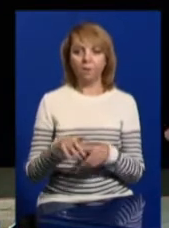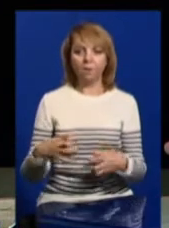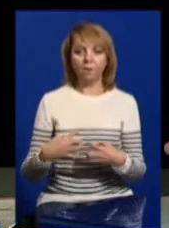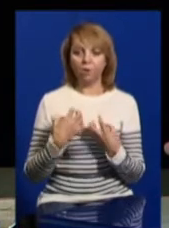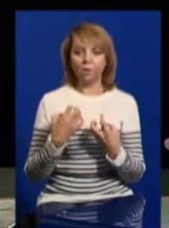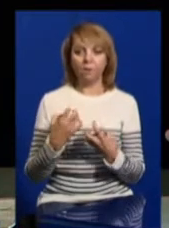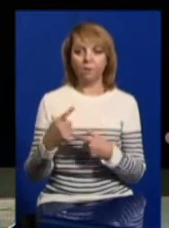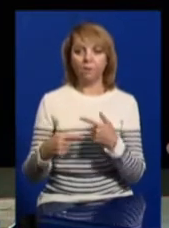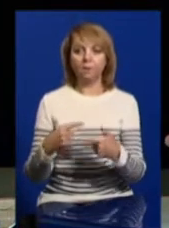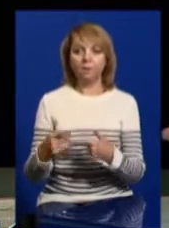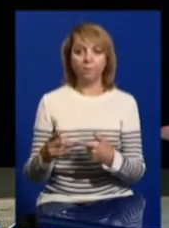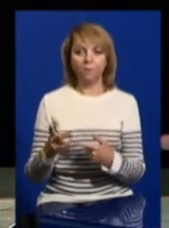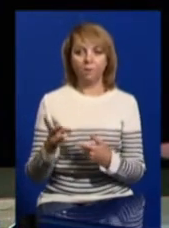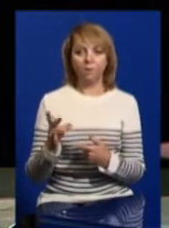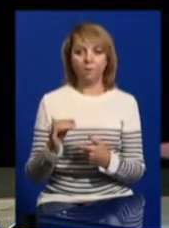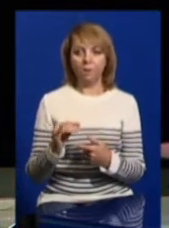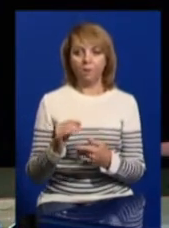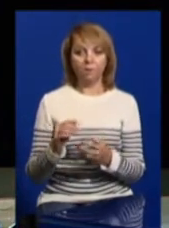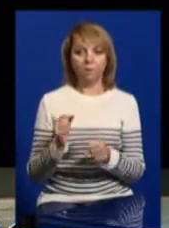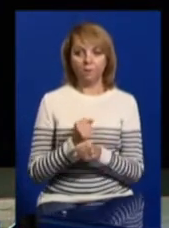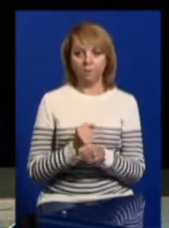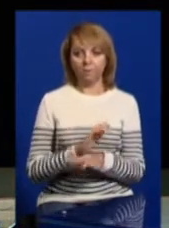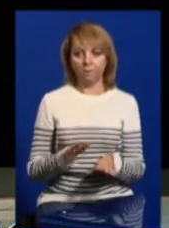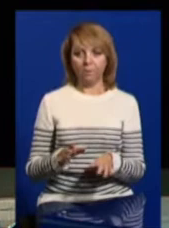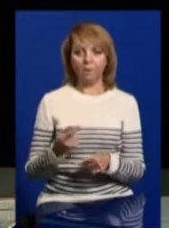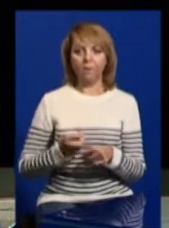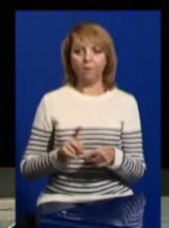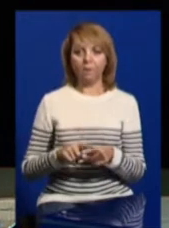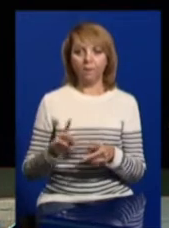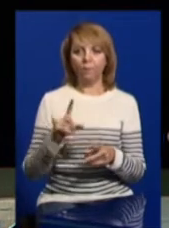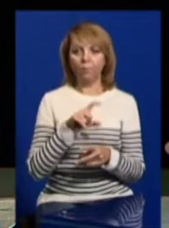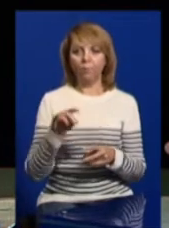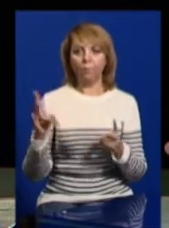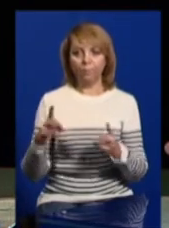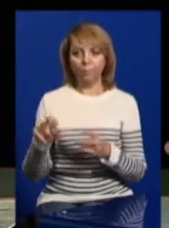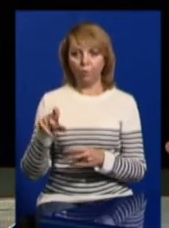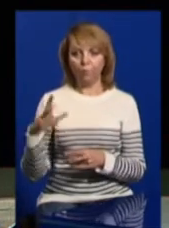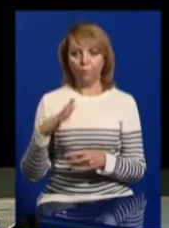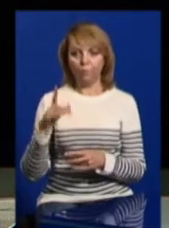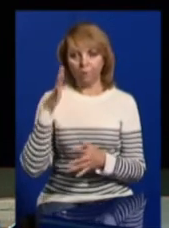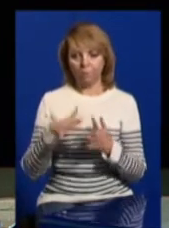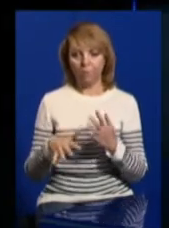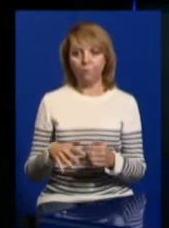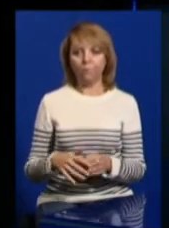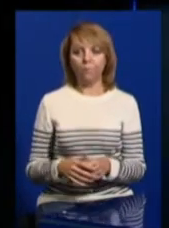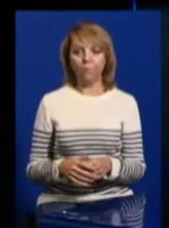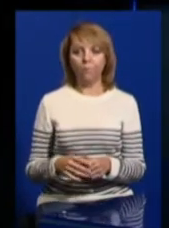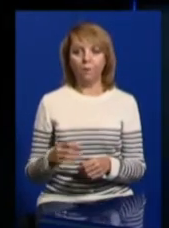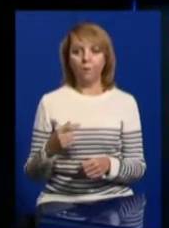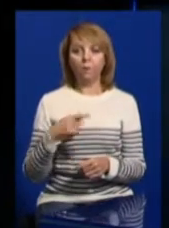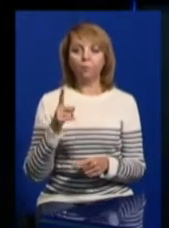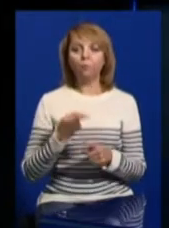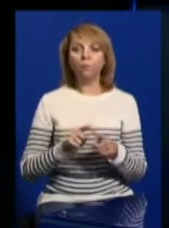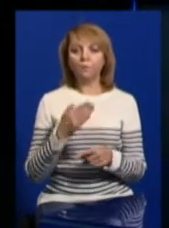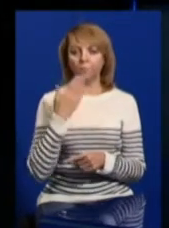страшних наслідків, мабуть би, не вчинило. І це потерпілі розуміють. Я хочу, да, чому я питаю